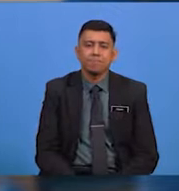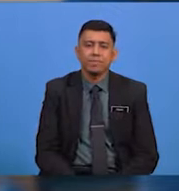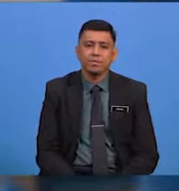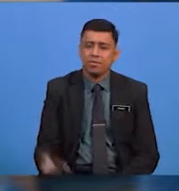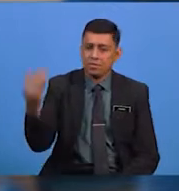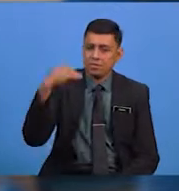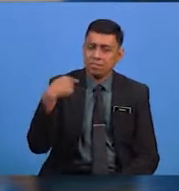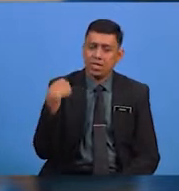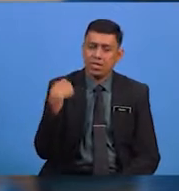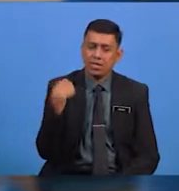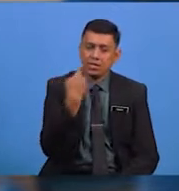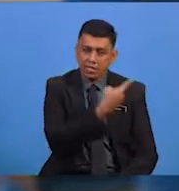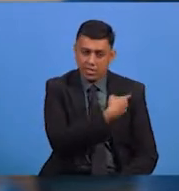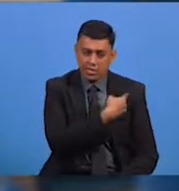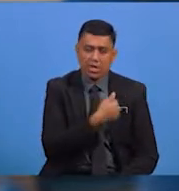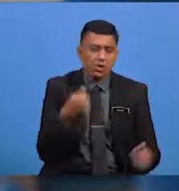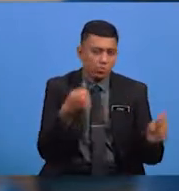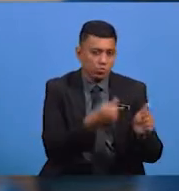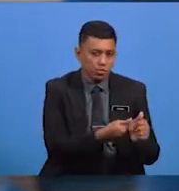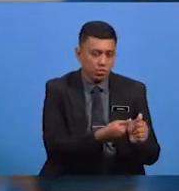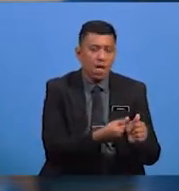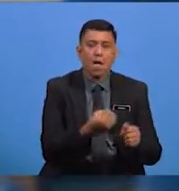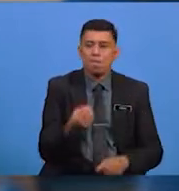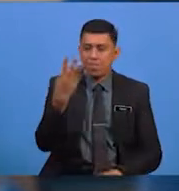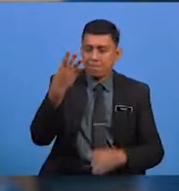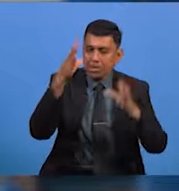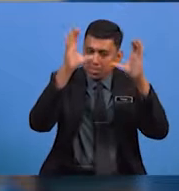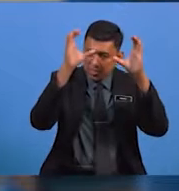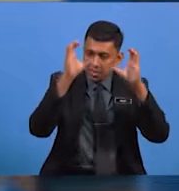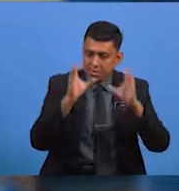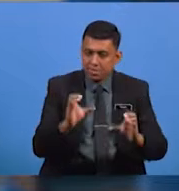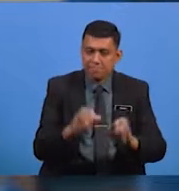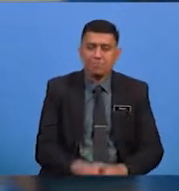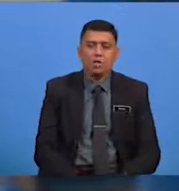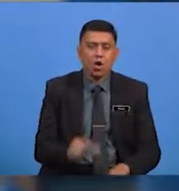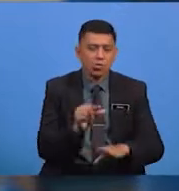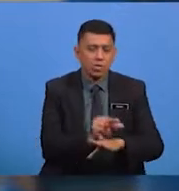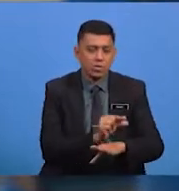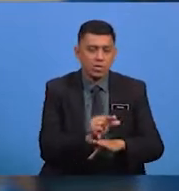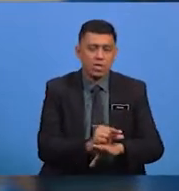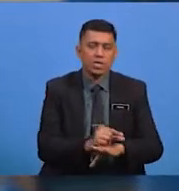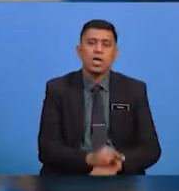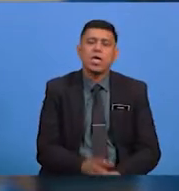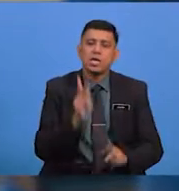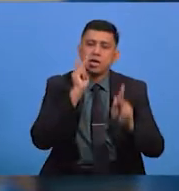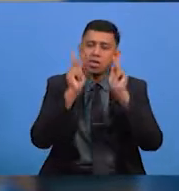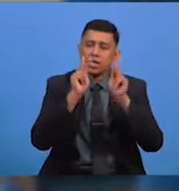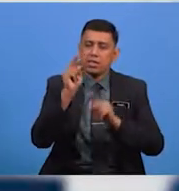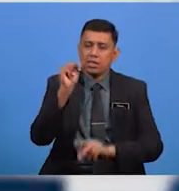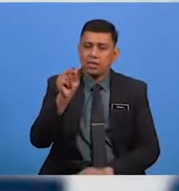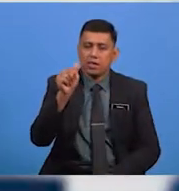Mari ikuti beberapa tips untuk menggunakan kata nafi dengan